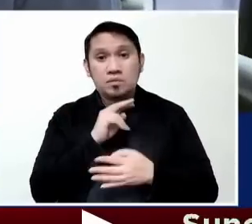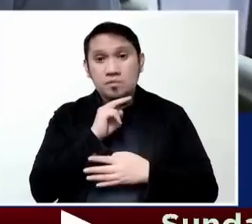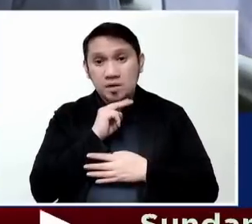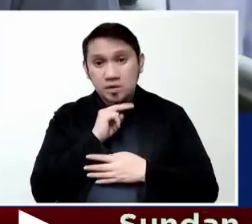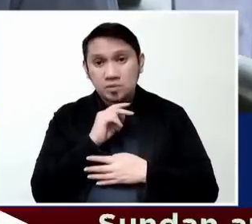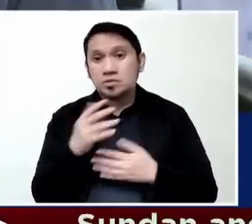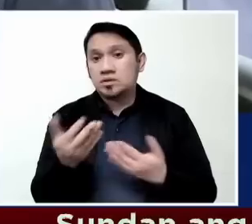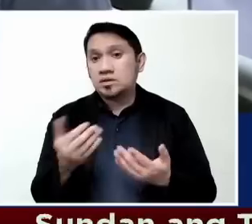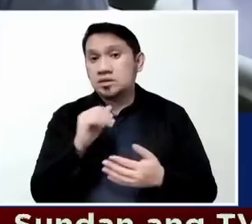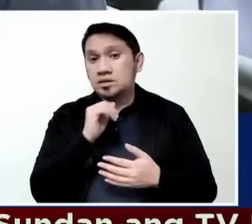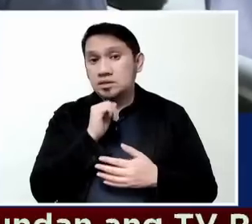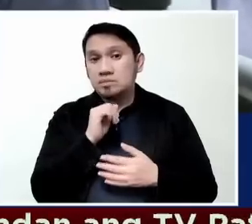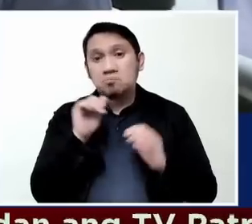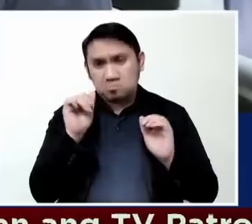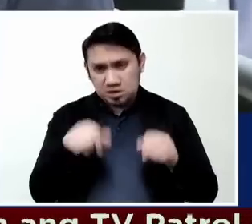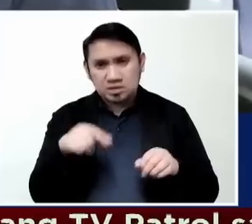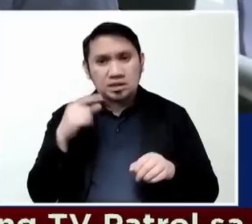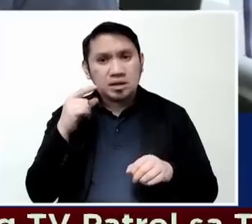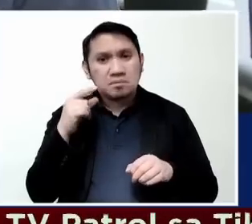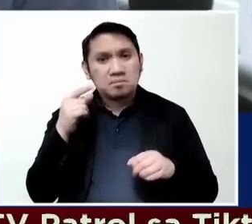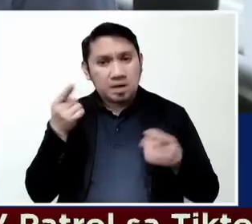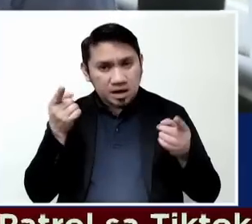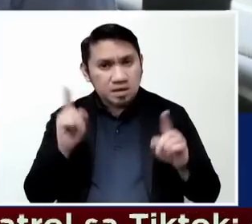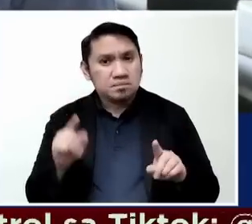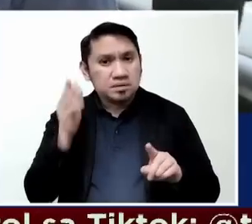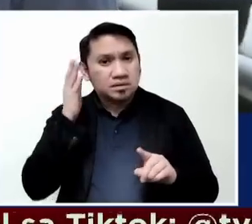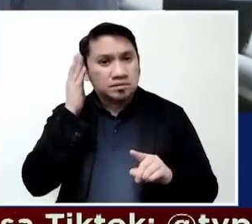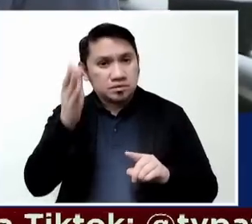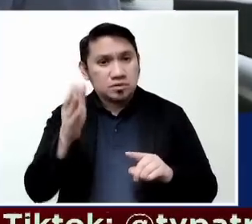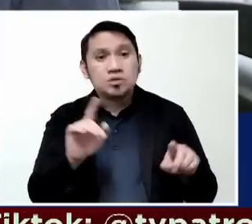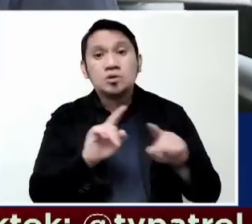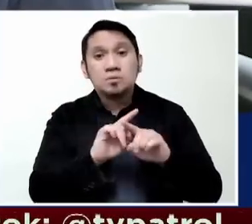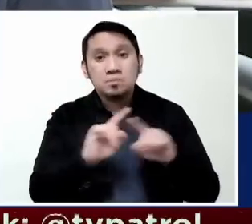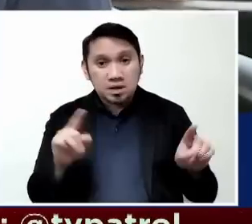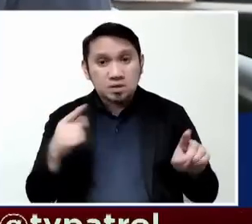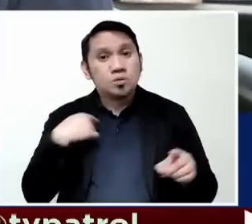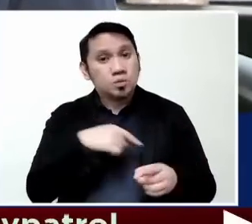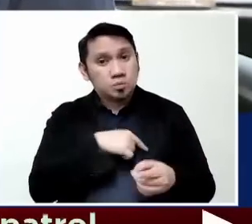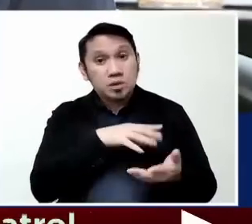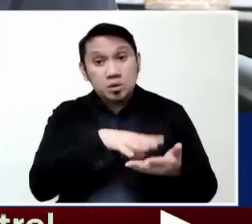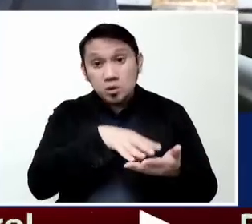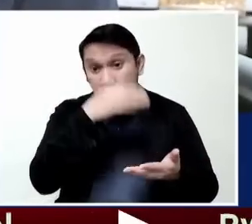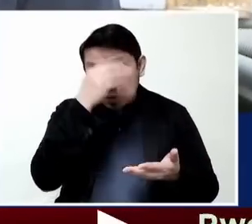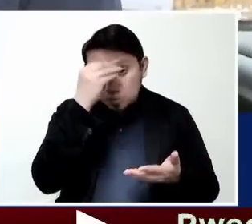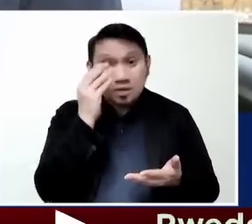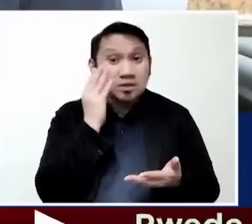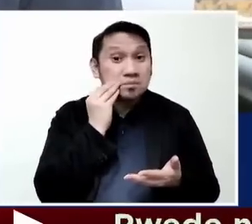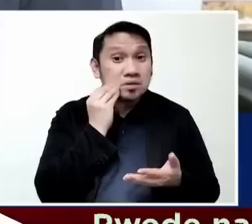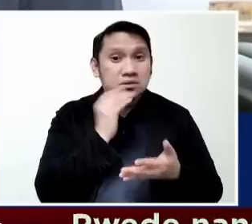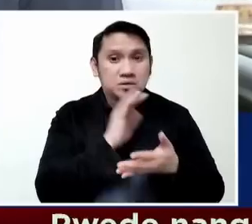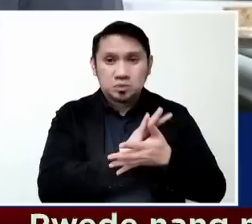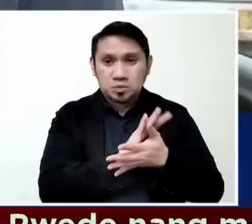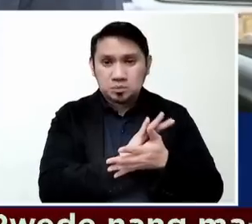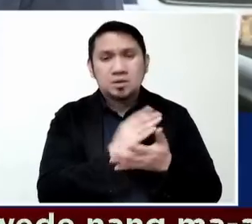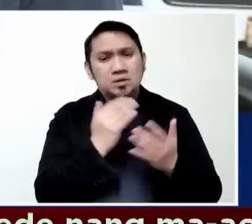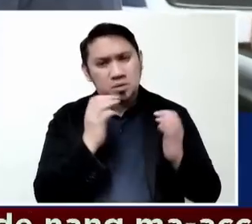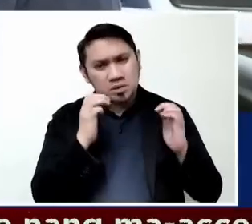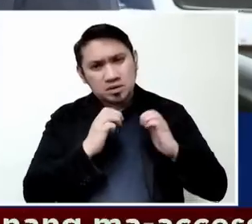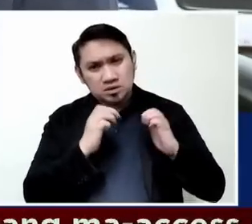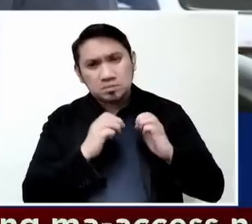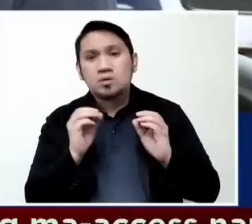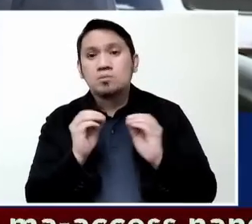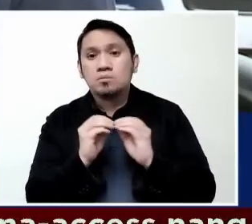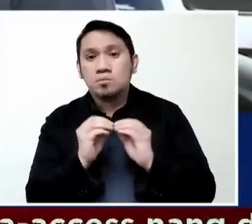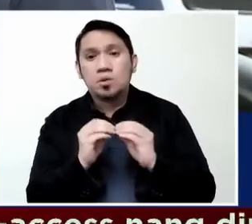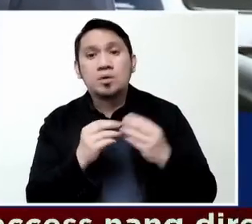hindi umano imposibleng mangyari. Pero dahil na rin sa mga aral na iniwan ng COVID-19, umaasa rin sila na magiging mas responsable